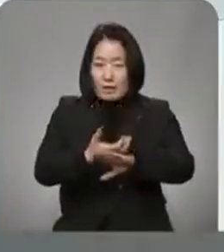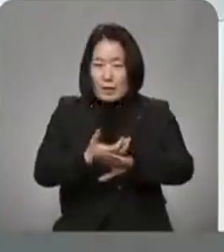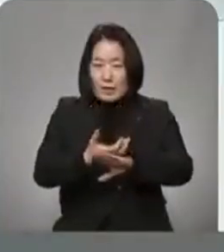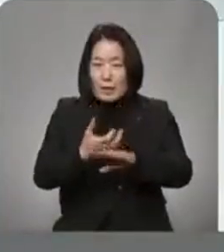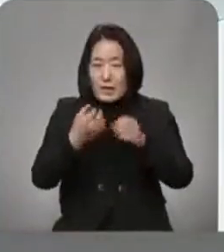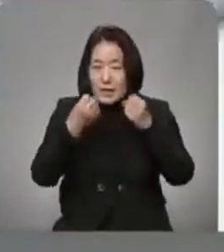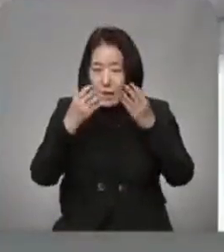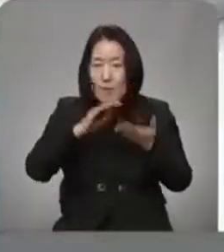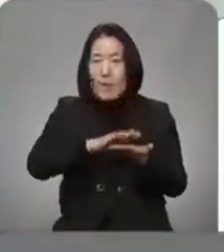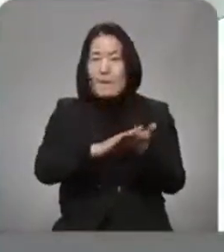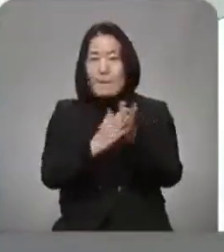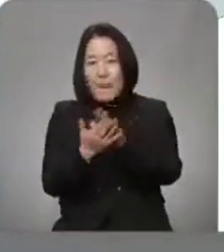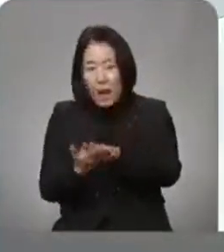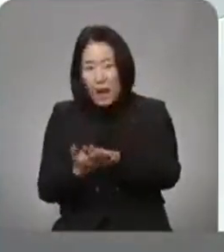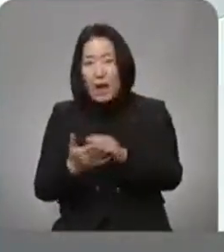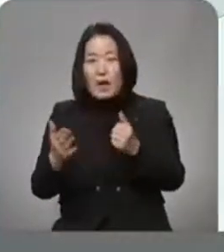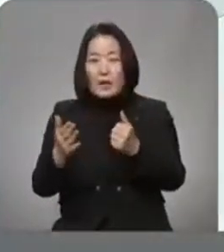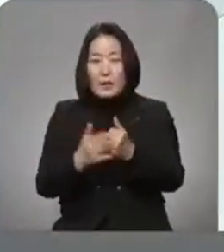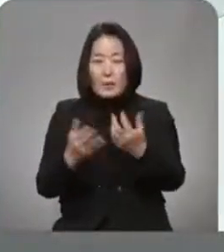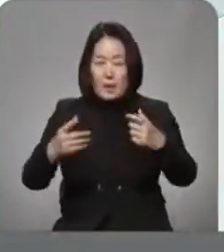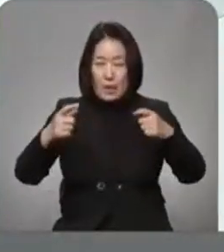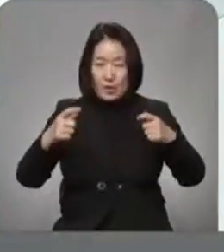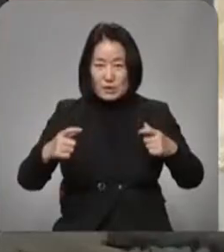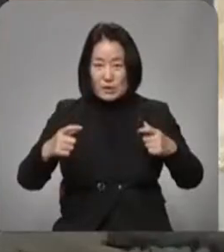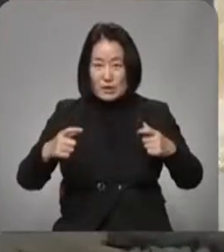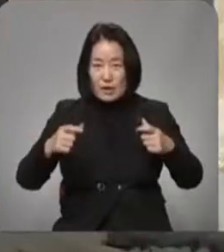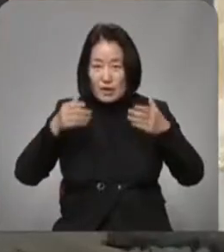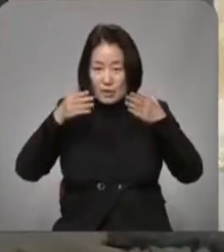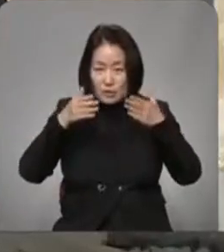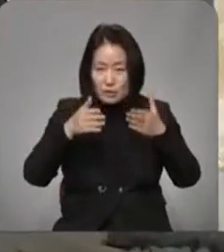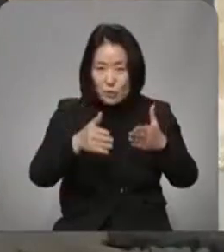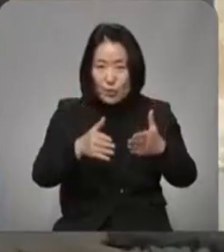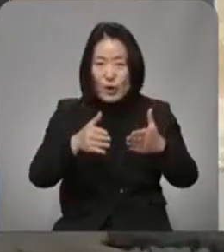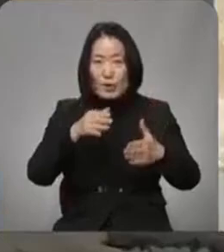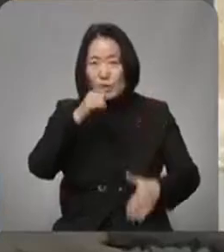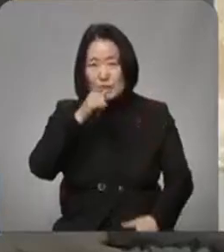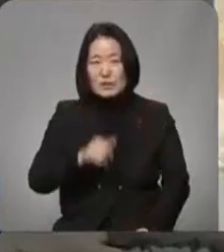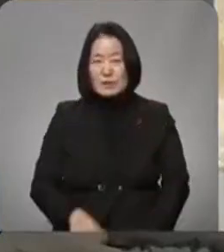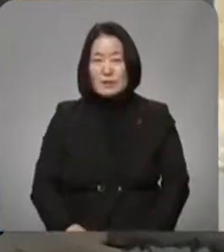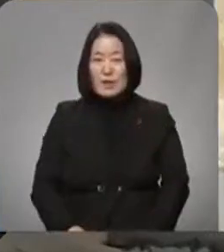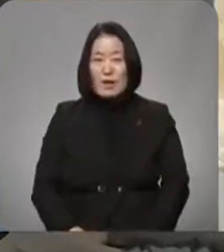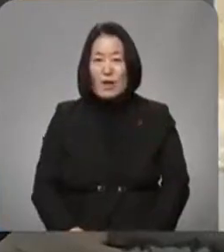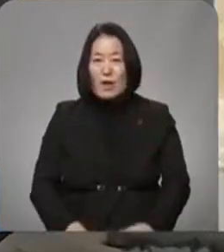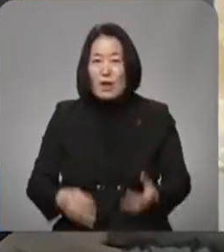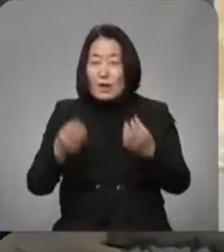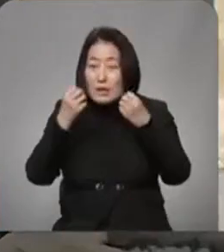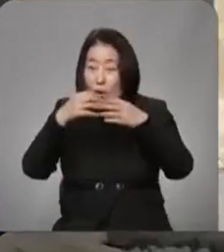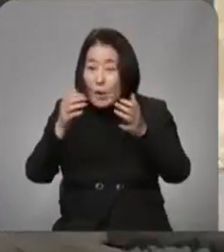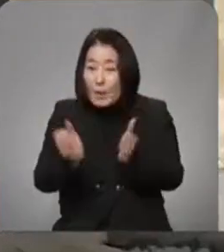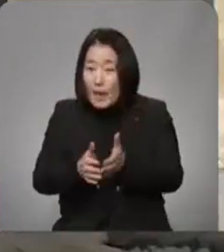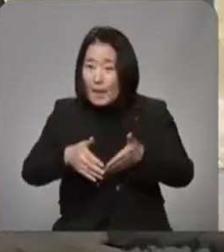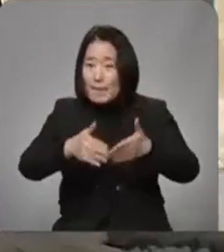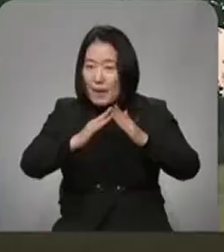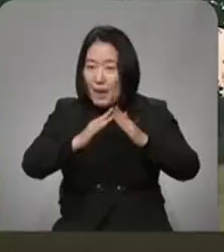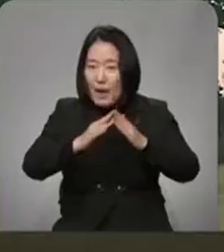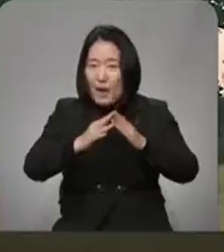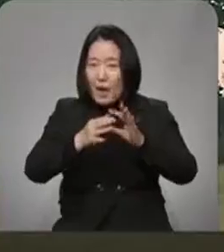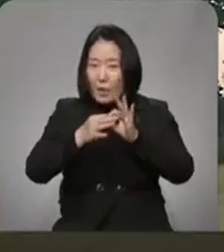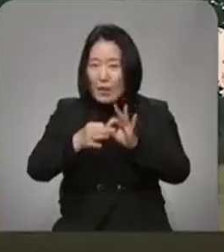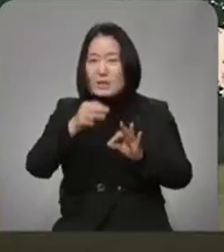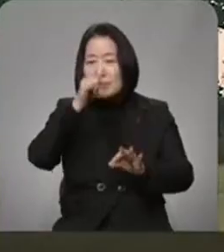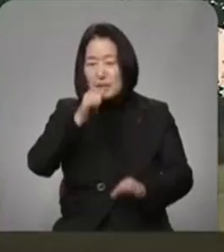이번 총선 승부처를 꼽히는 강원도 총선을 앞둔 신당의 파급 효과가 강원도에도 영향을 미칠지 관점